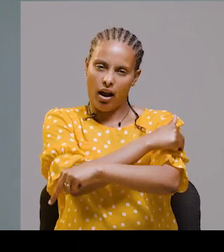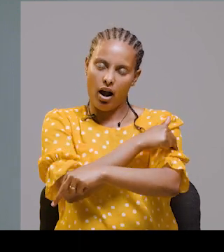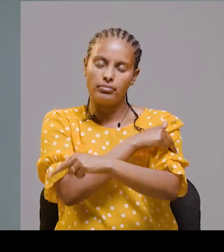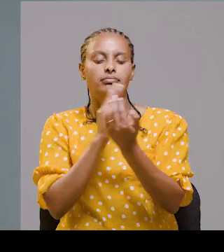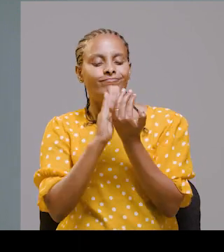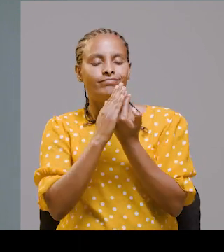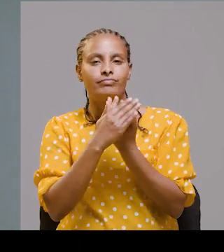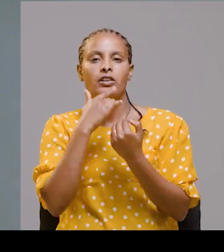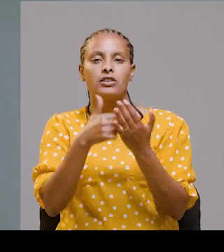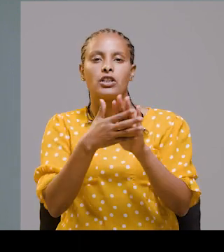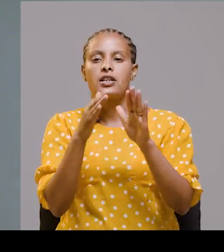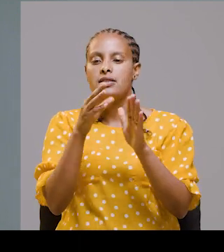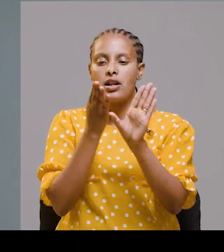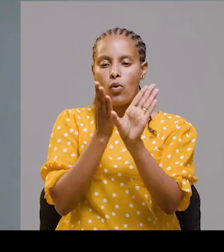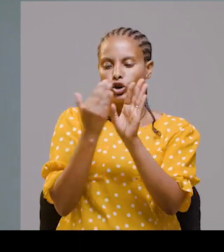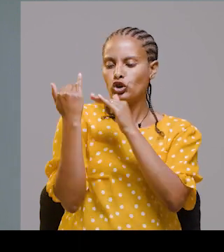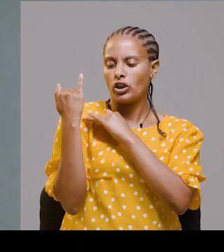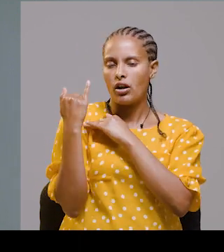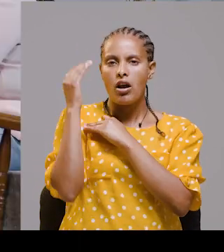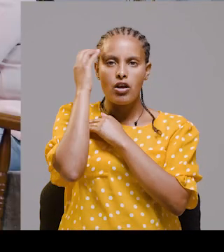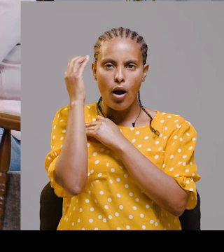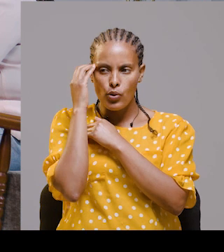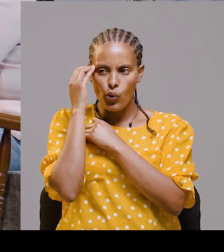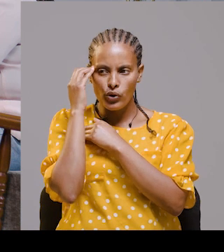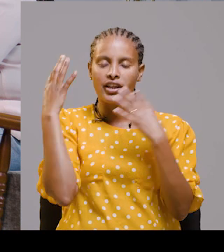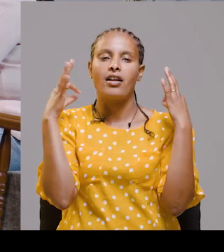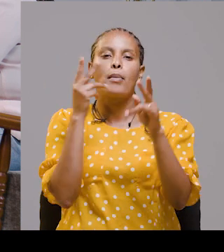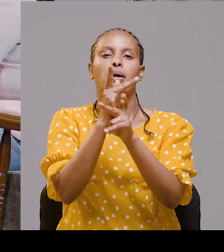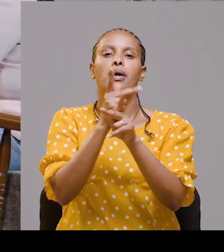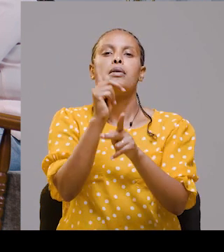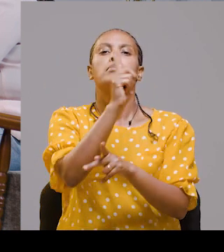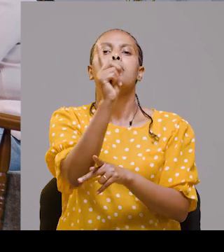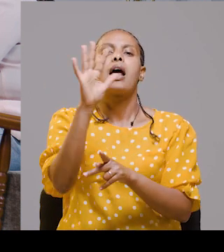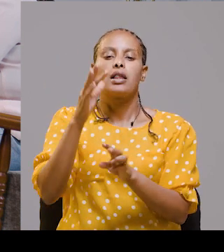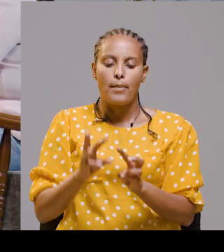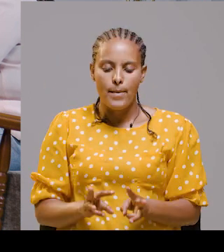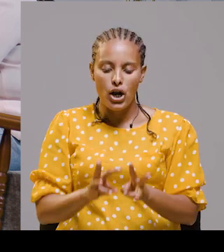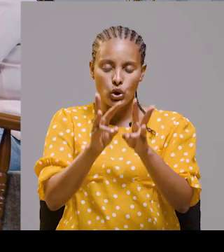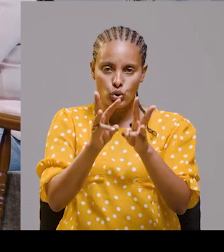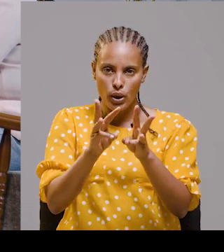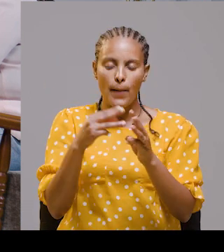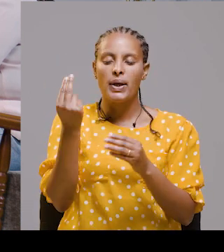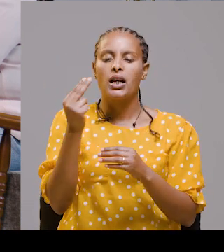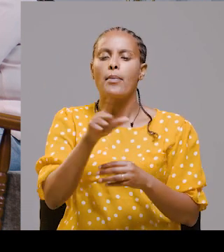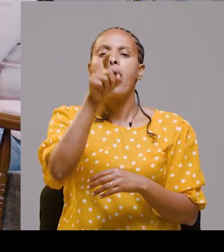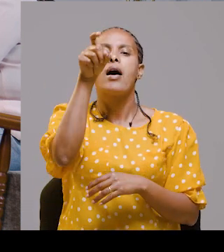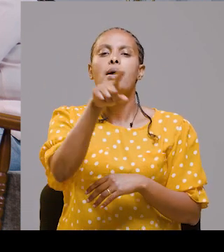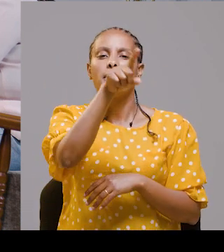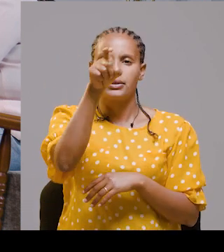ጫና ከዚህ የስነ ልቦና ጫና የአእምሮ ጤናችንም ለመጠበቅ ምን አይነት መንገዶች ነው መጠቀም